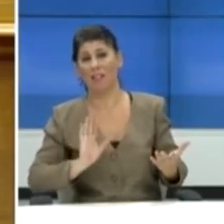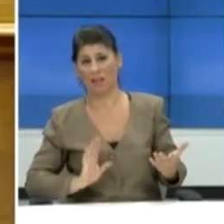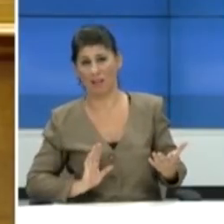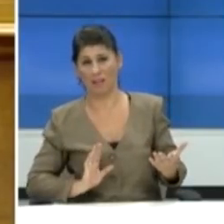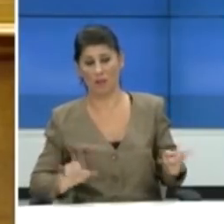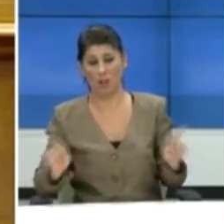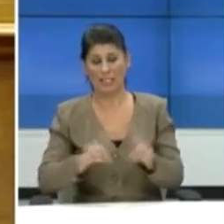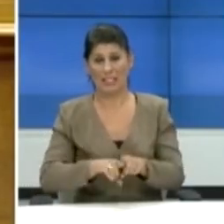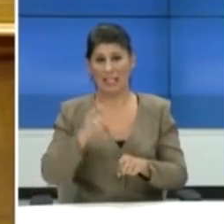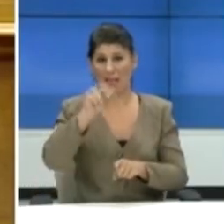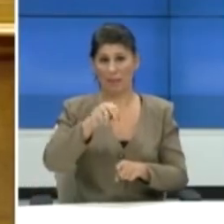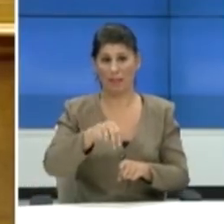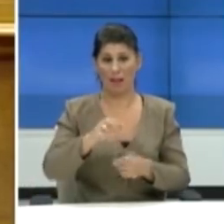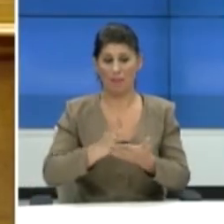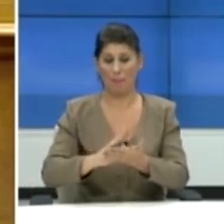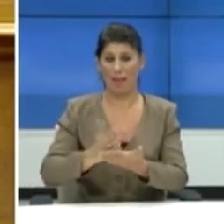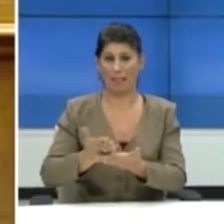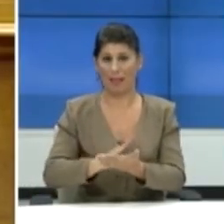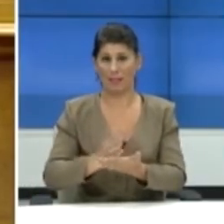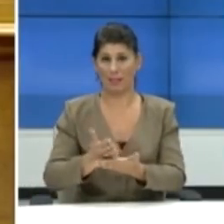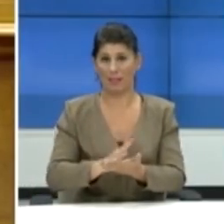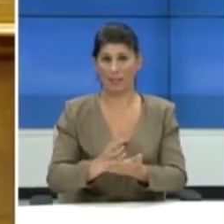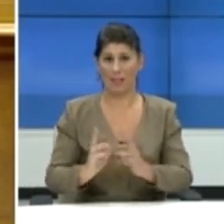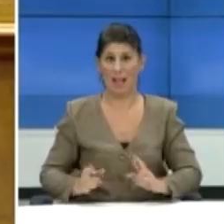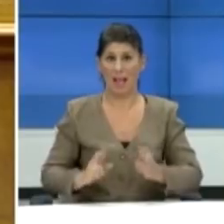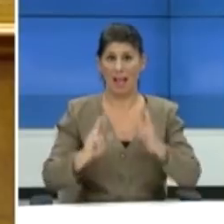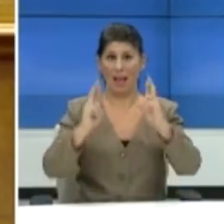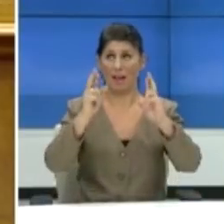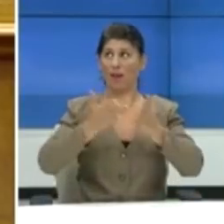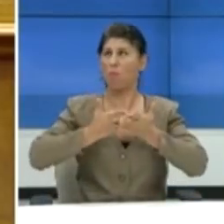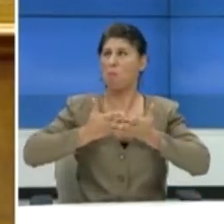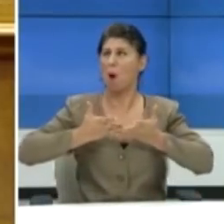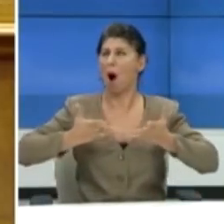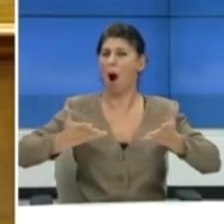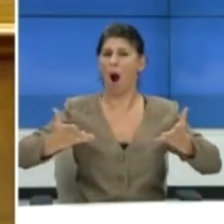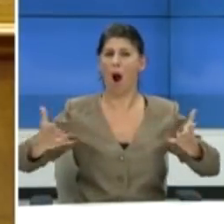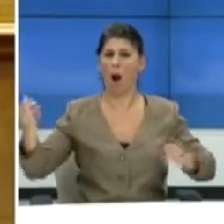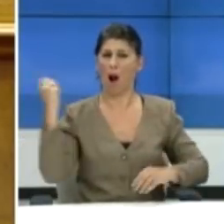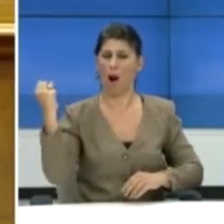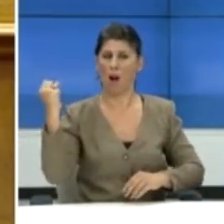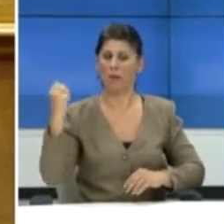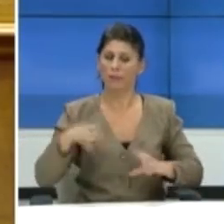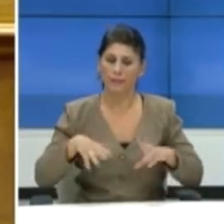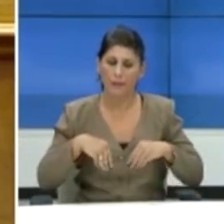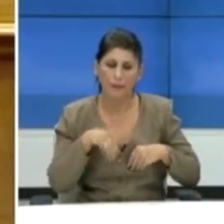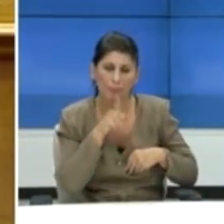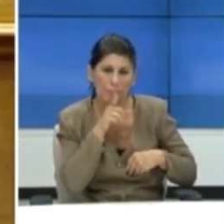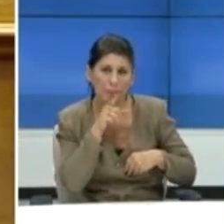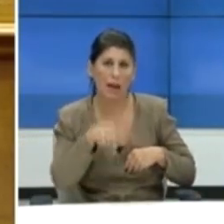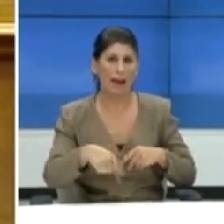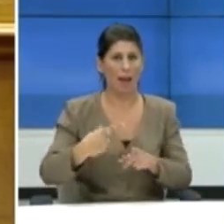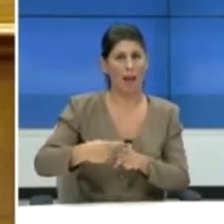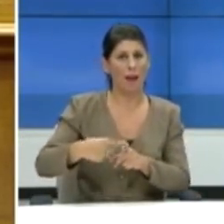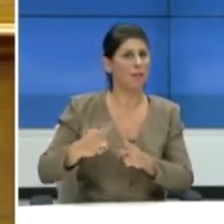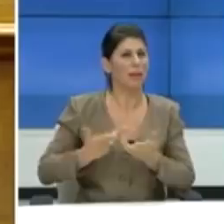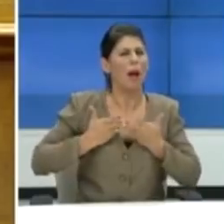για συνεκμετάλλευση ανάμεσα σε ενεργειακούς κολοσσούς, να δεχτεί πως η χώρα του θα είναι